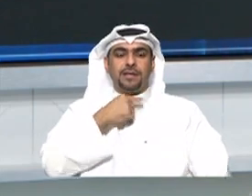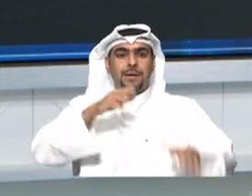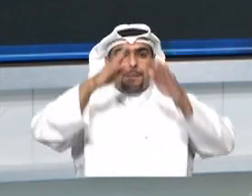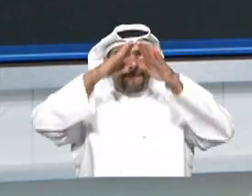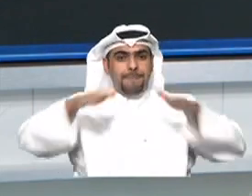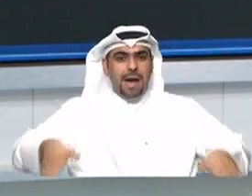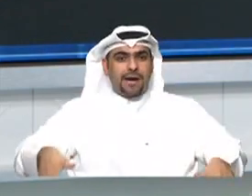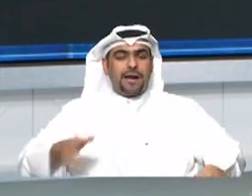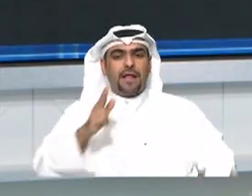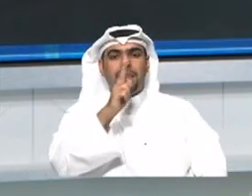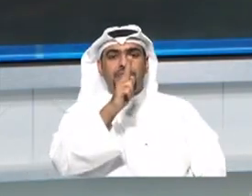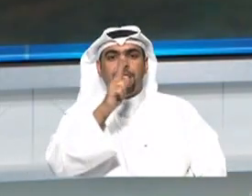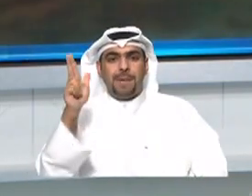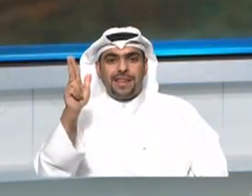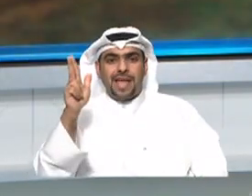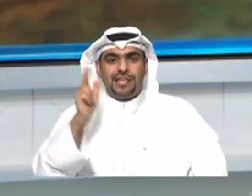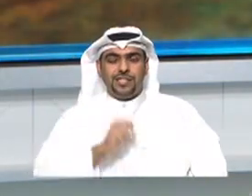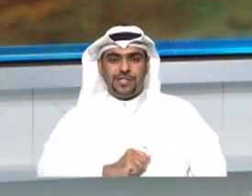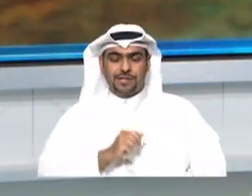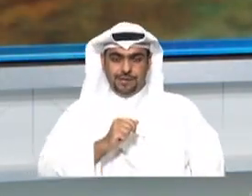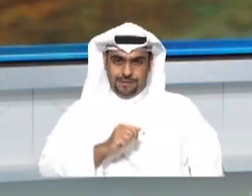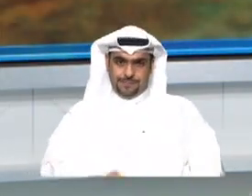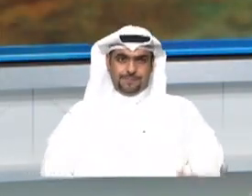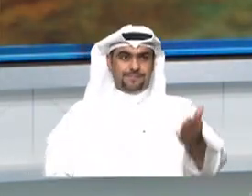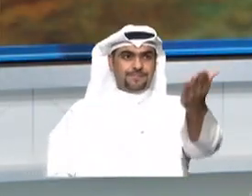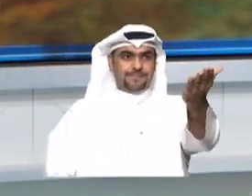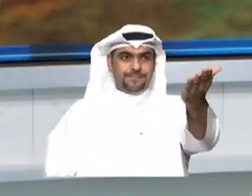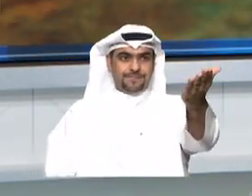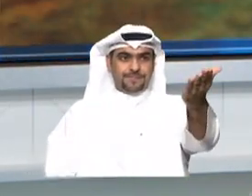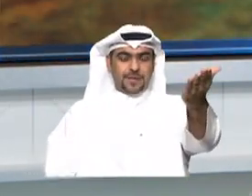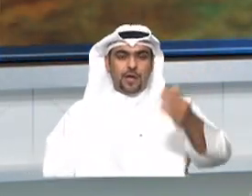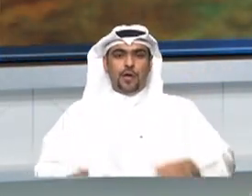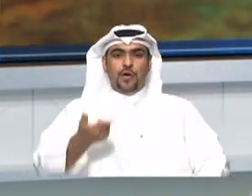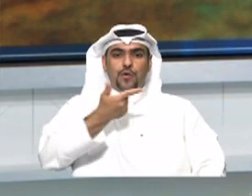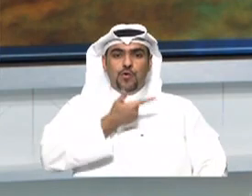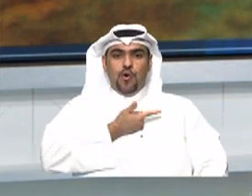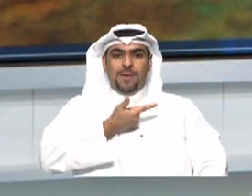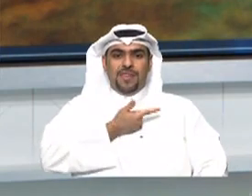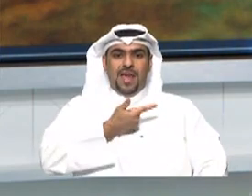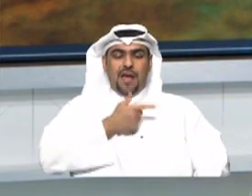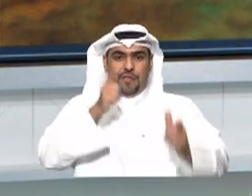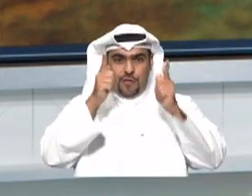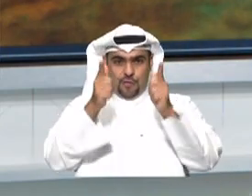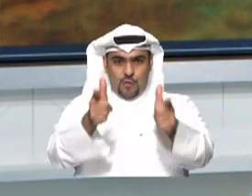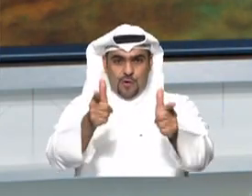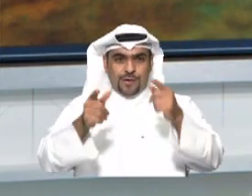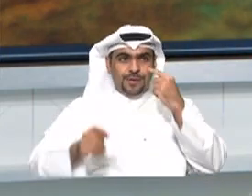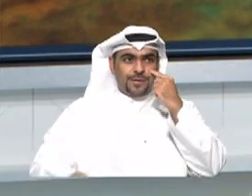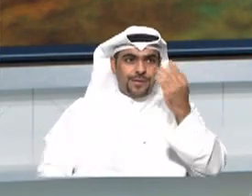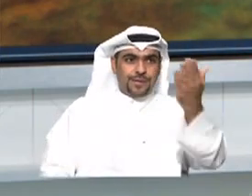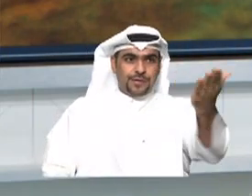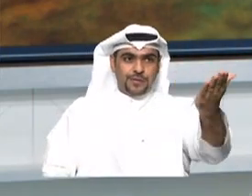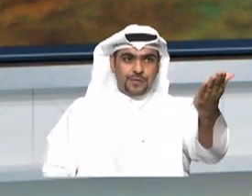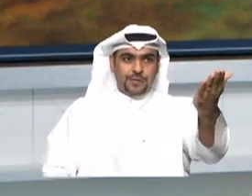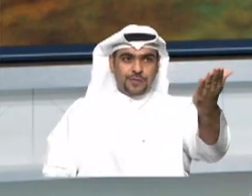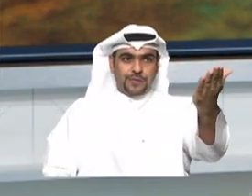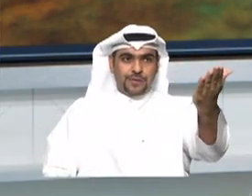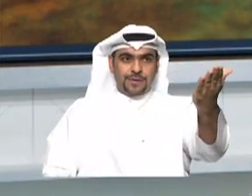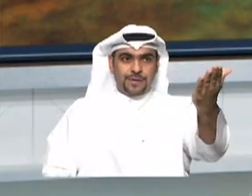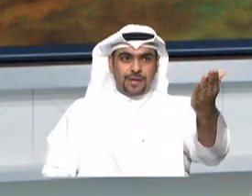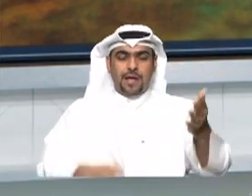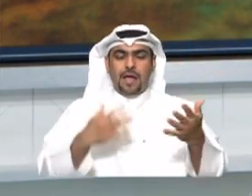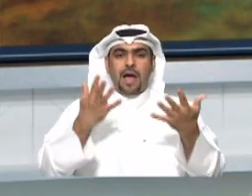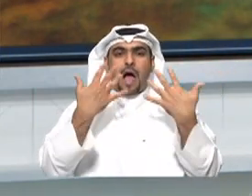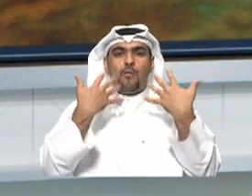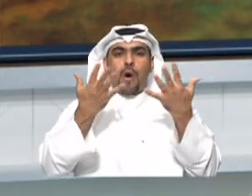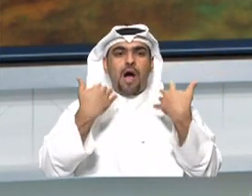إلى 18 درجة مئوية. في مساء الغد أجوانا معتدلة وأيضا استقرار في الطقس وتحول الرياح إلى جنوبية غربية إلى